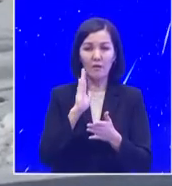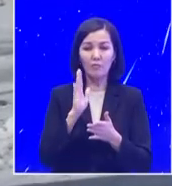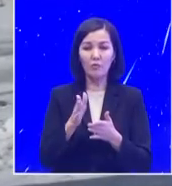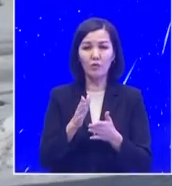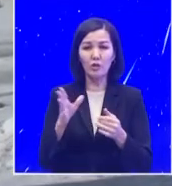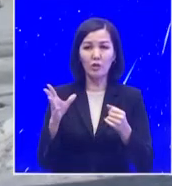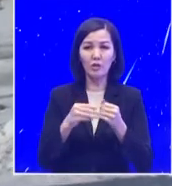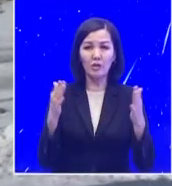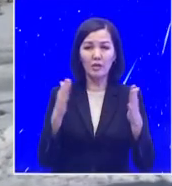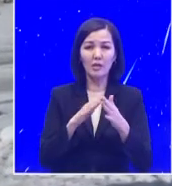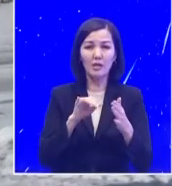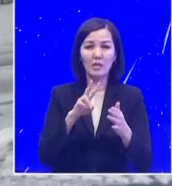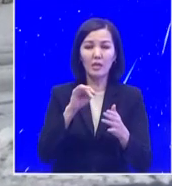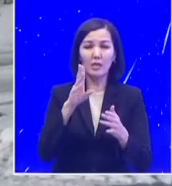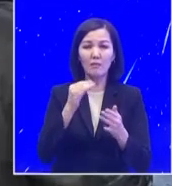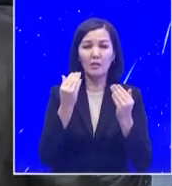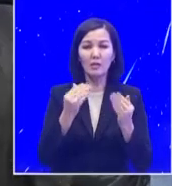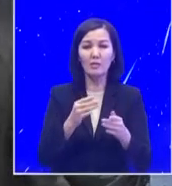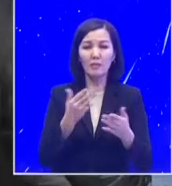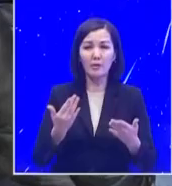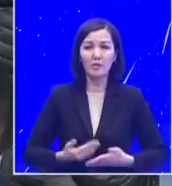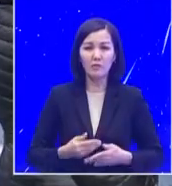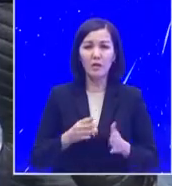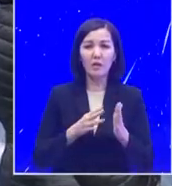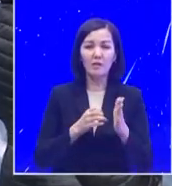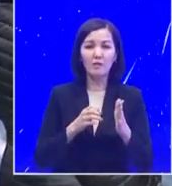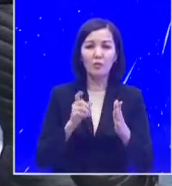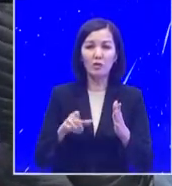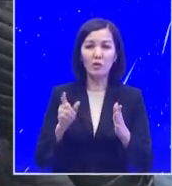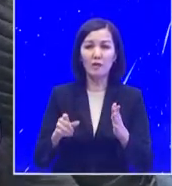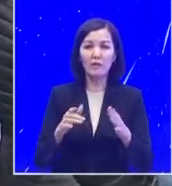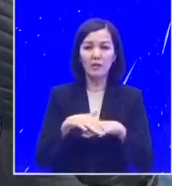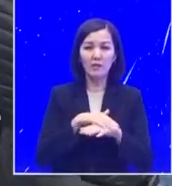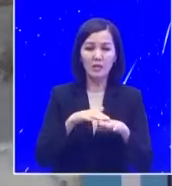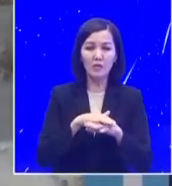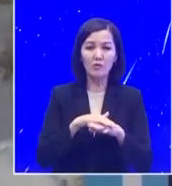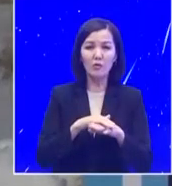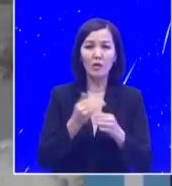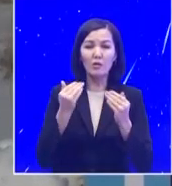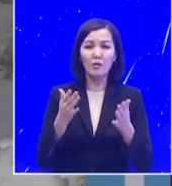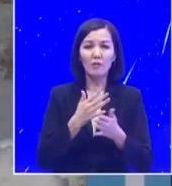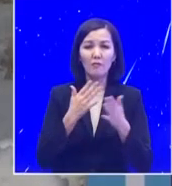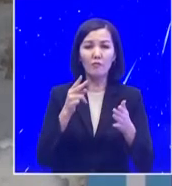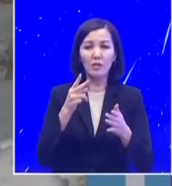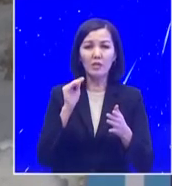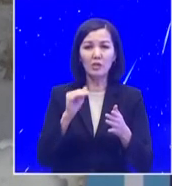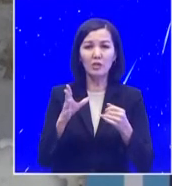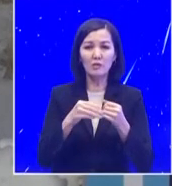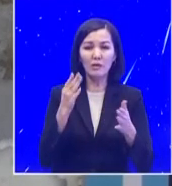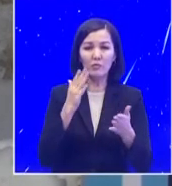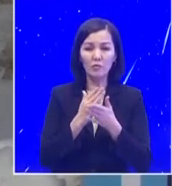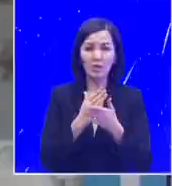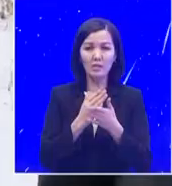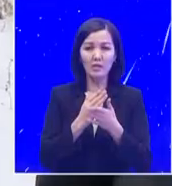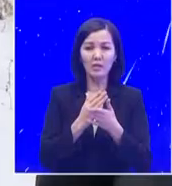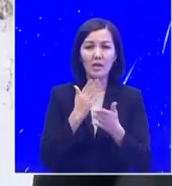жилом массиве Нтымак в настоящее время проживает около 900 человек. В населенном пункте насчитывается более 2000 земельных участков.